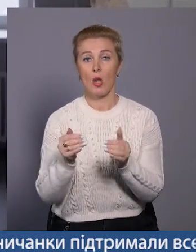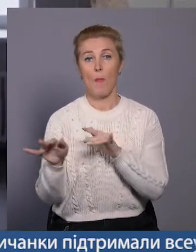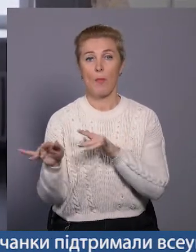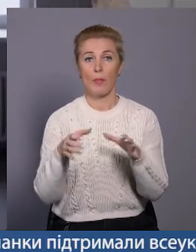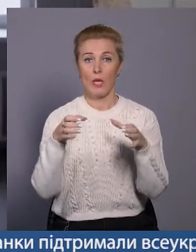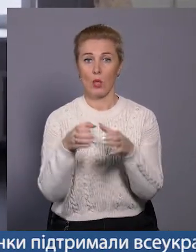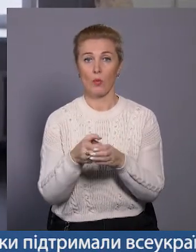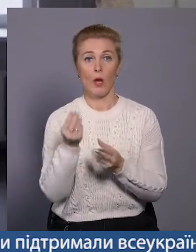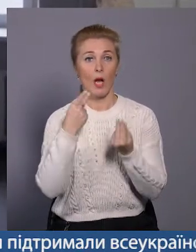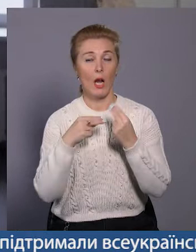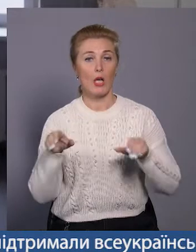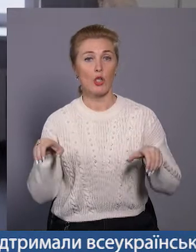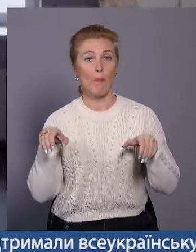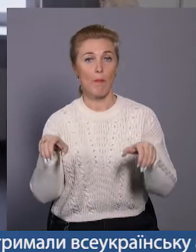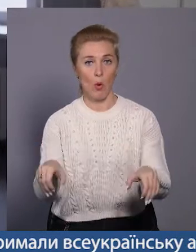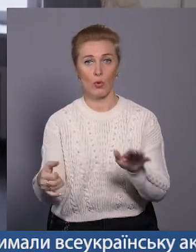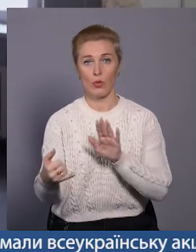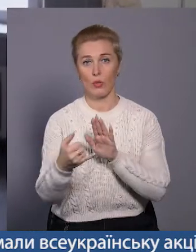кращі поручні зробимо.